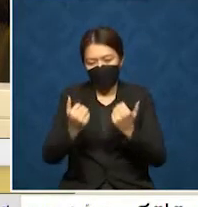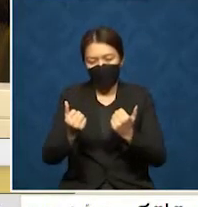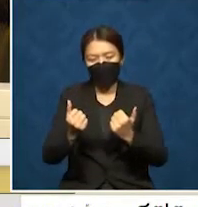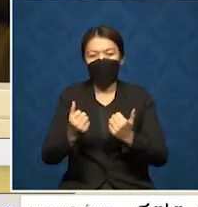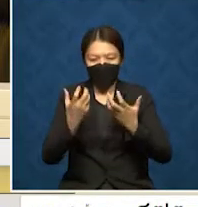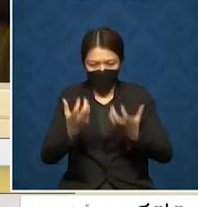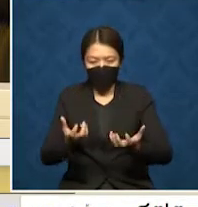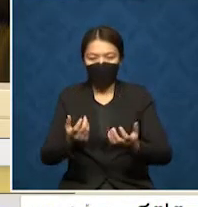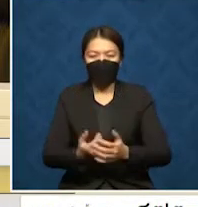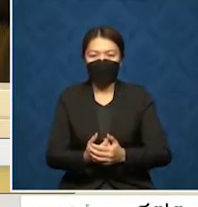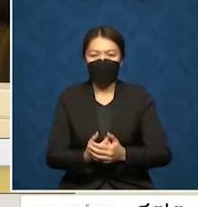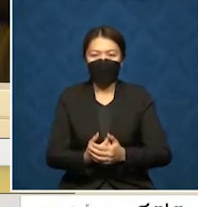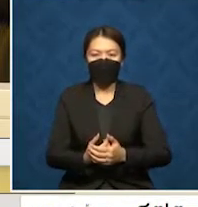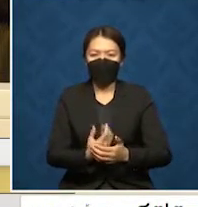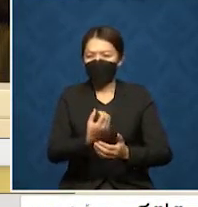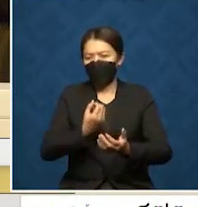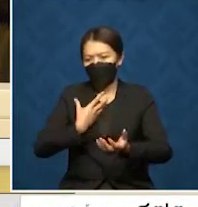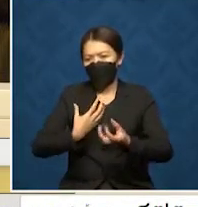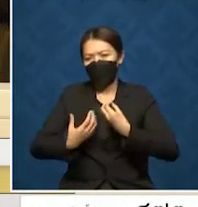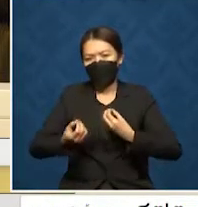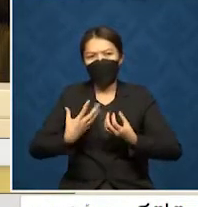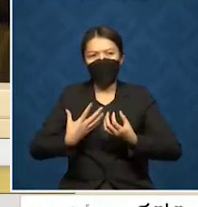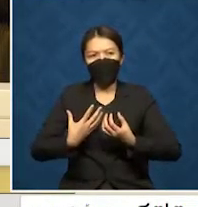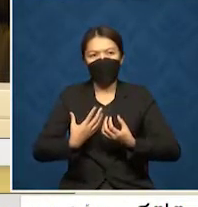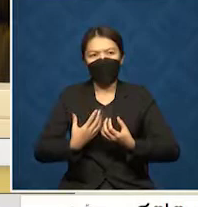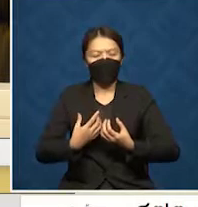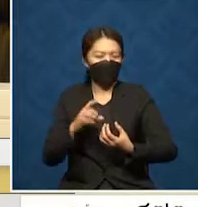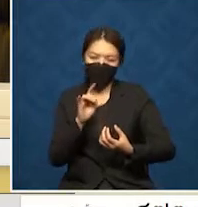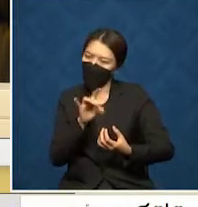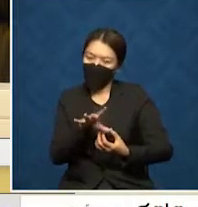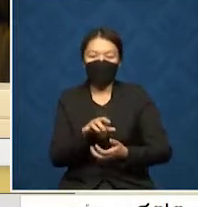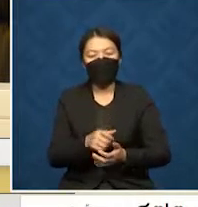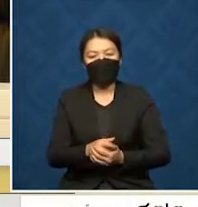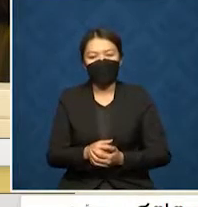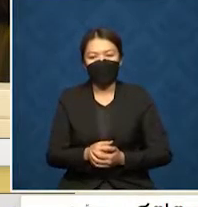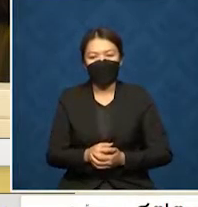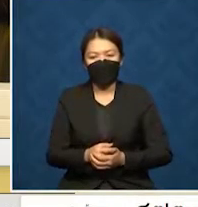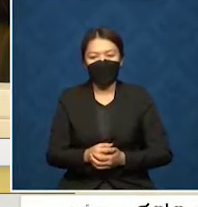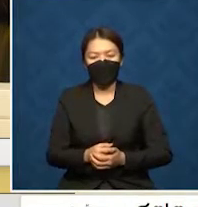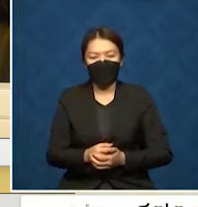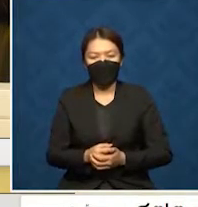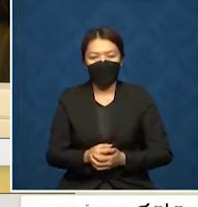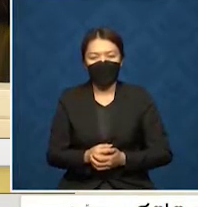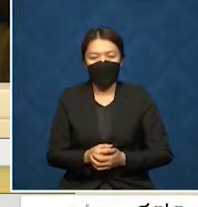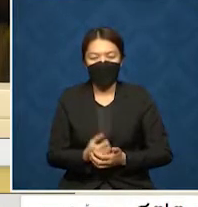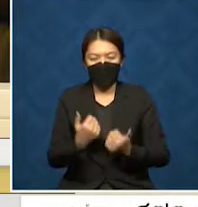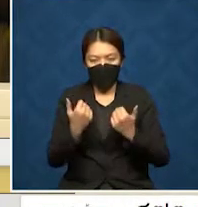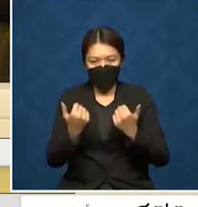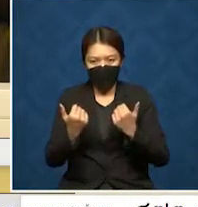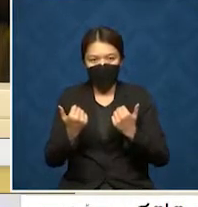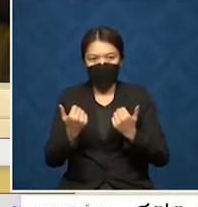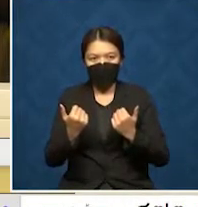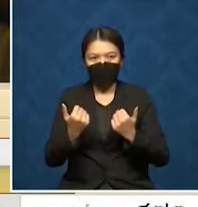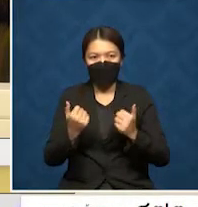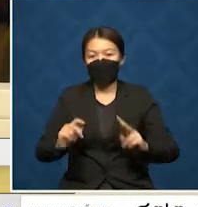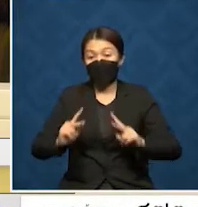เป็นข้อกล่าวหาที่รุนแรงในสิ่งต่างๆตรงนี้ถ้าหากว่